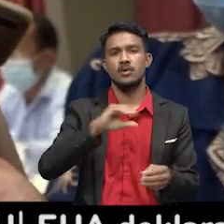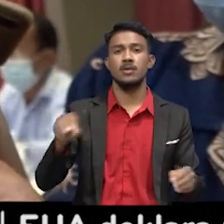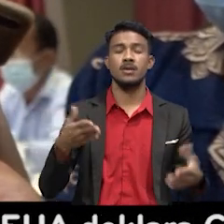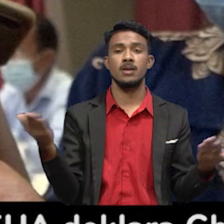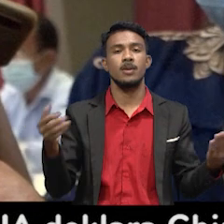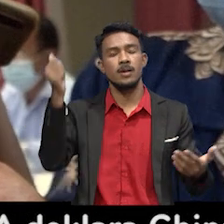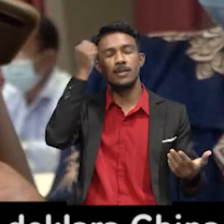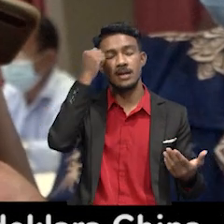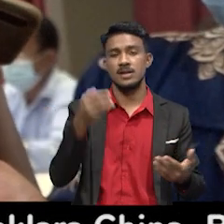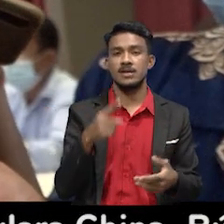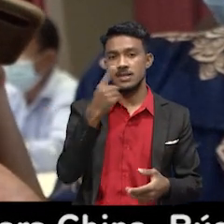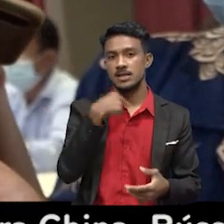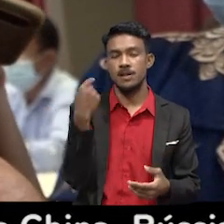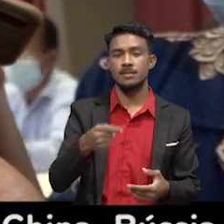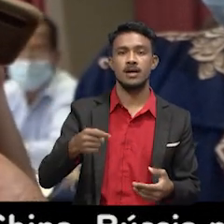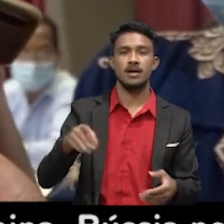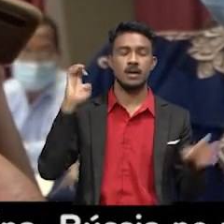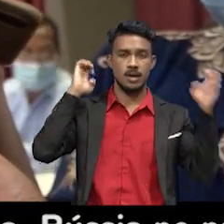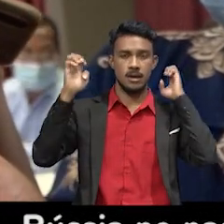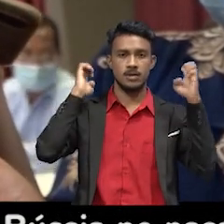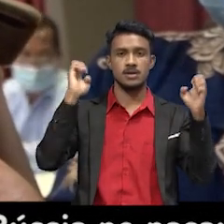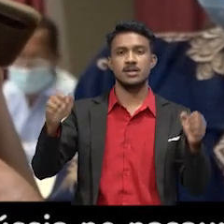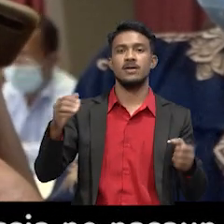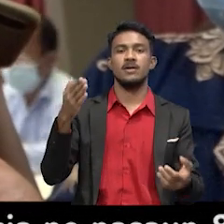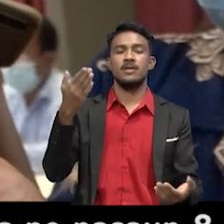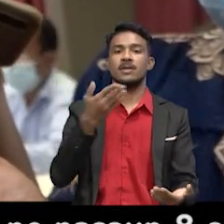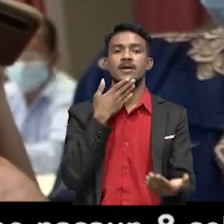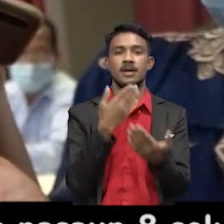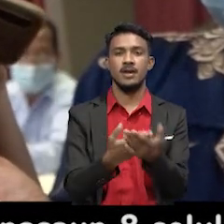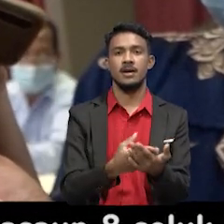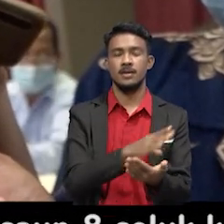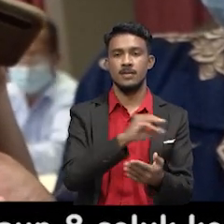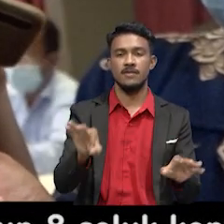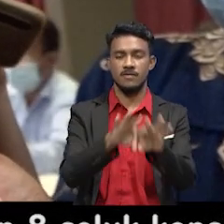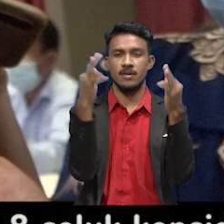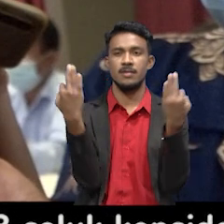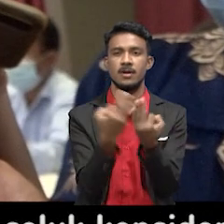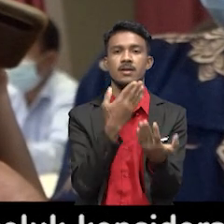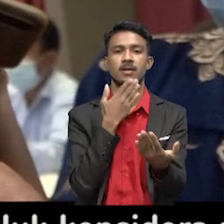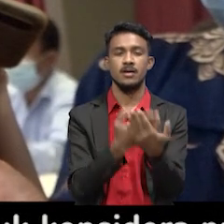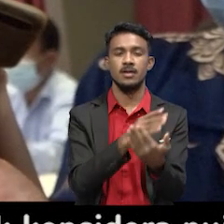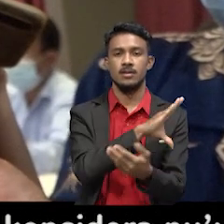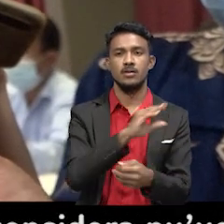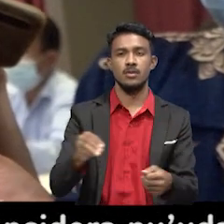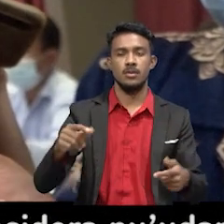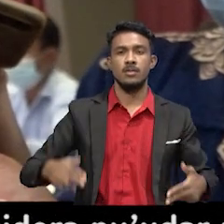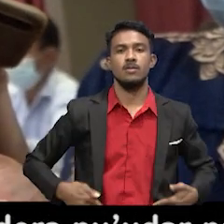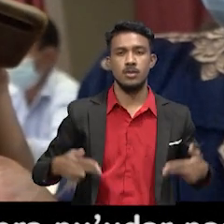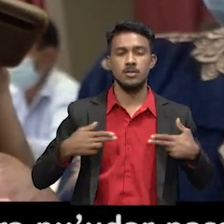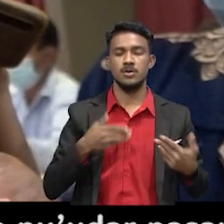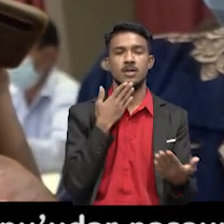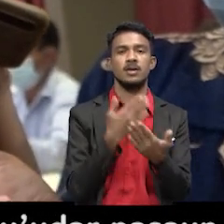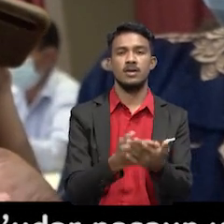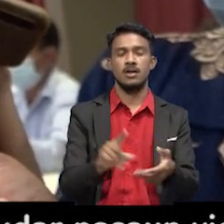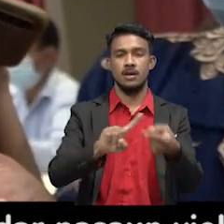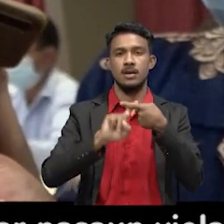dia pelamin tu pelaniar pelamin tu familiar mesti dia liga o Morris Lolo mesti tahun si liga o NB